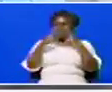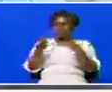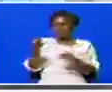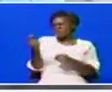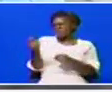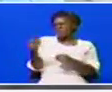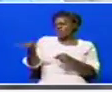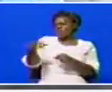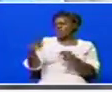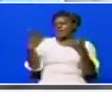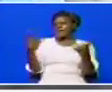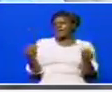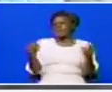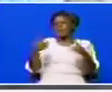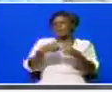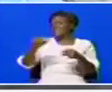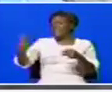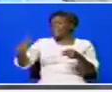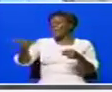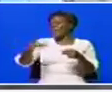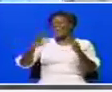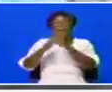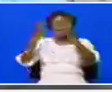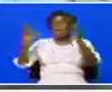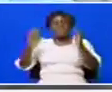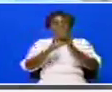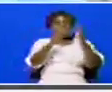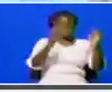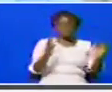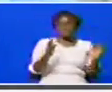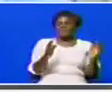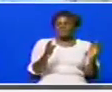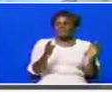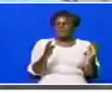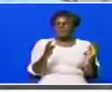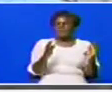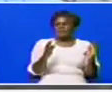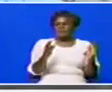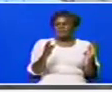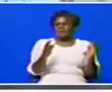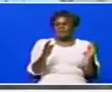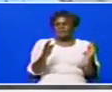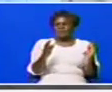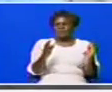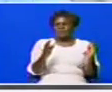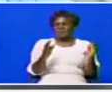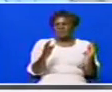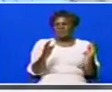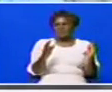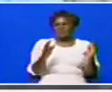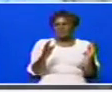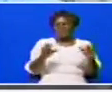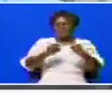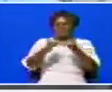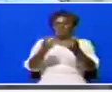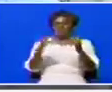kidogo na ni rahisi sana, lakini maeneo mengine habari ya matokeo ambayo unayapata ni matokeo tu ya mitandao ya